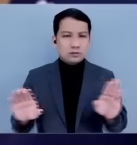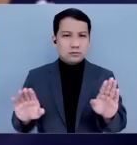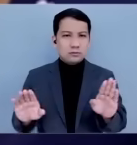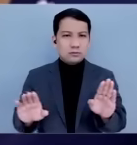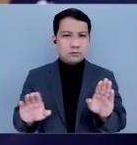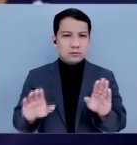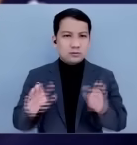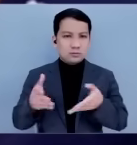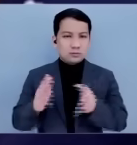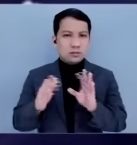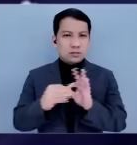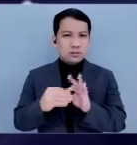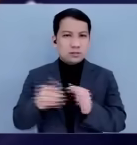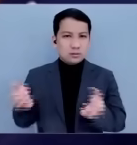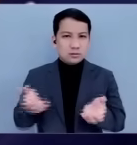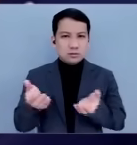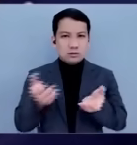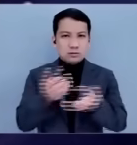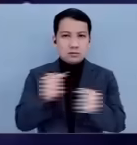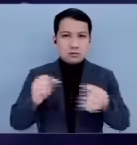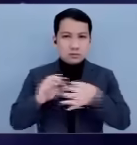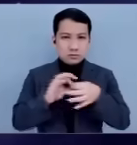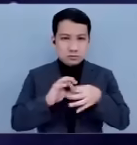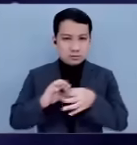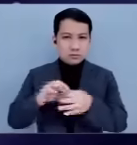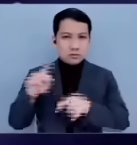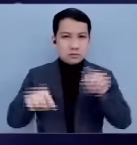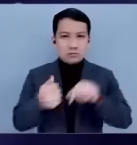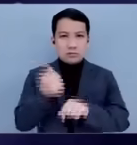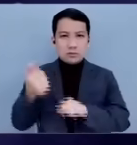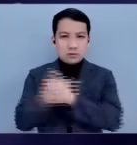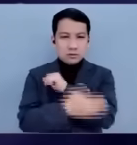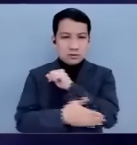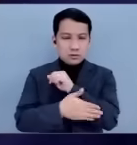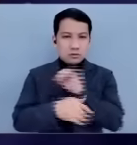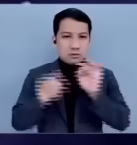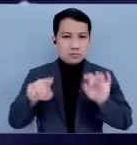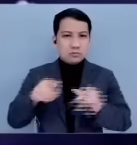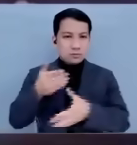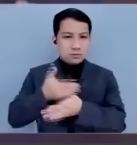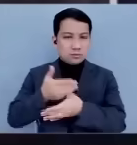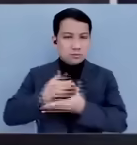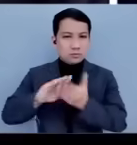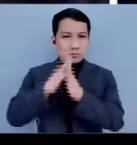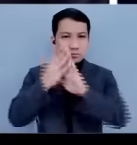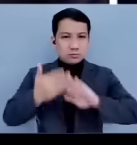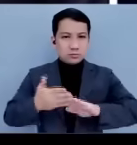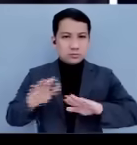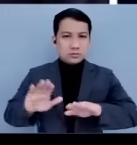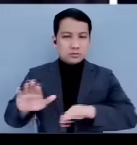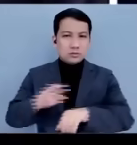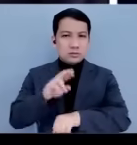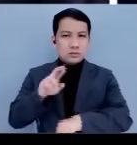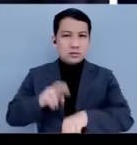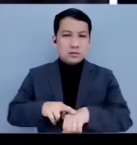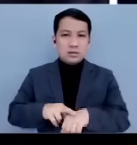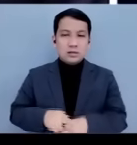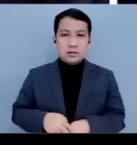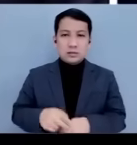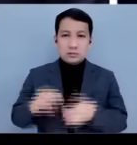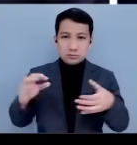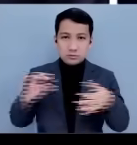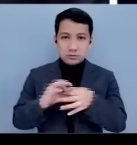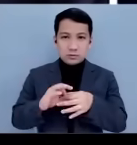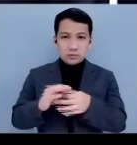ang maritime security cooperation sa ibang bansa at makagulo sa kapayapaan sa rehiyon. Sa isang joint press statement